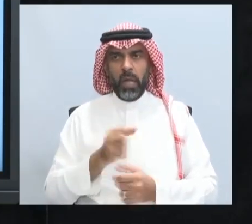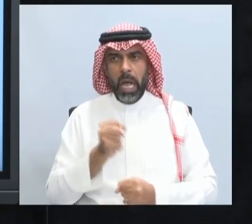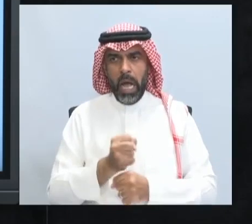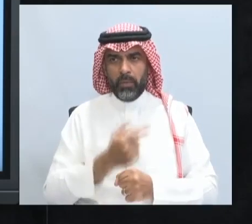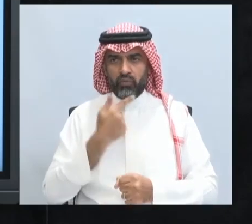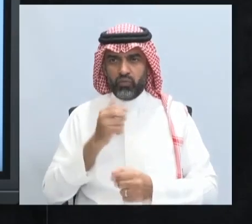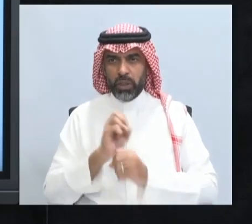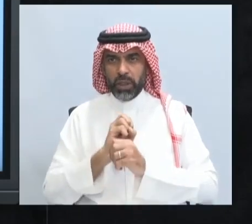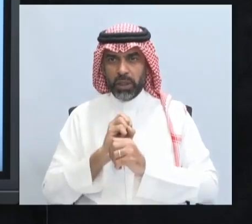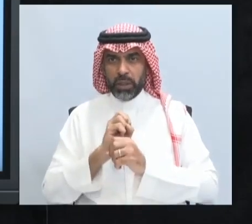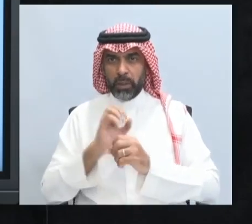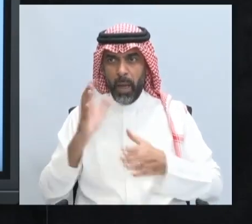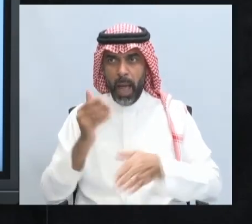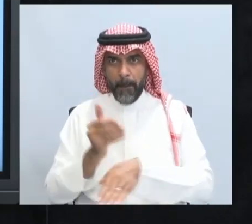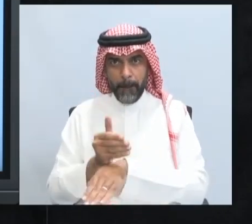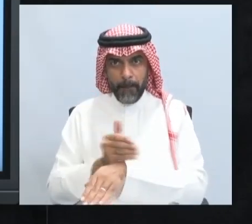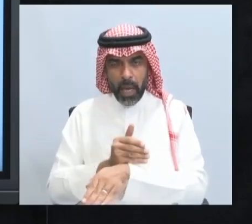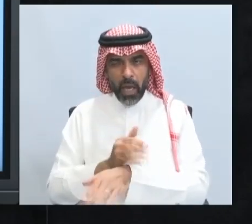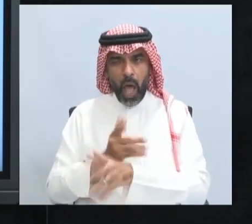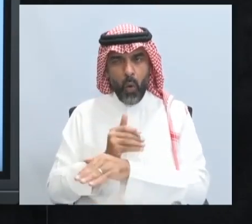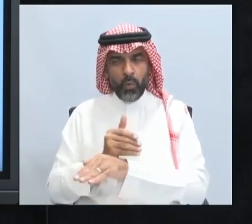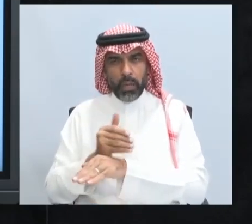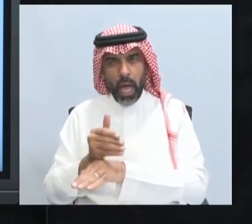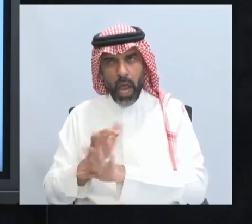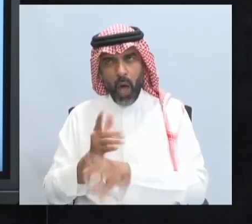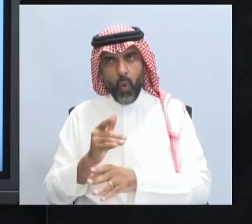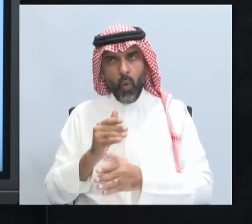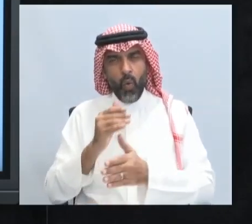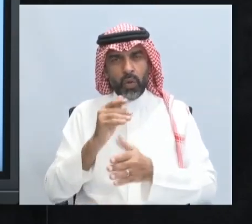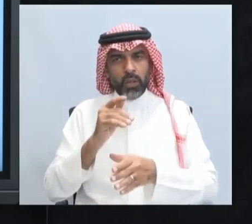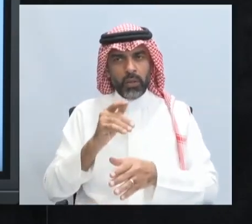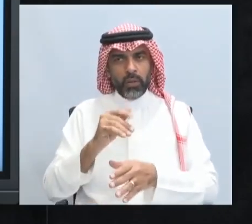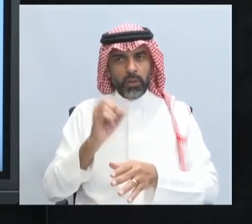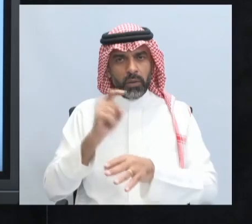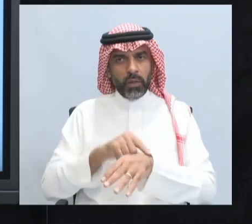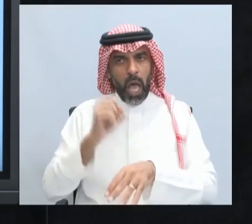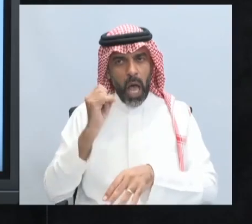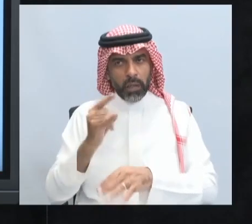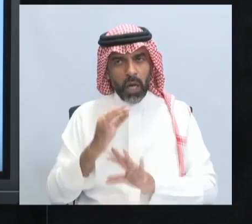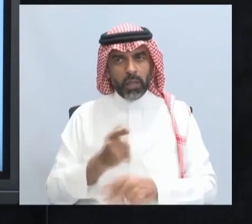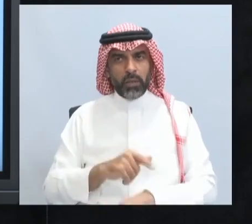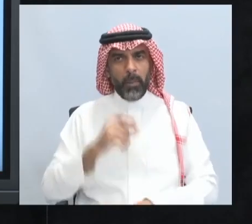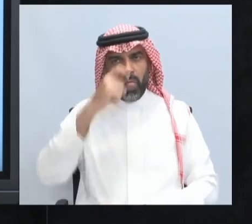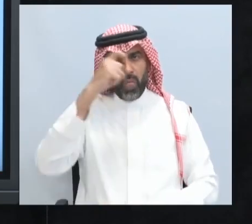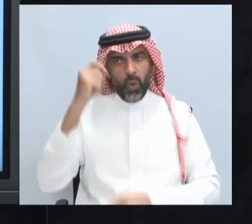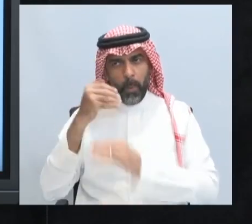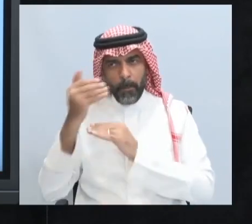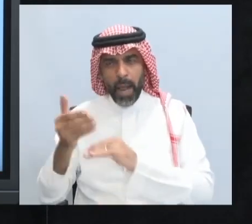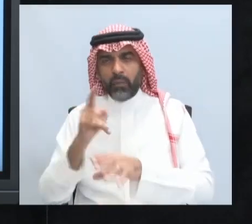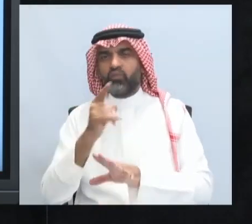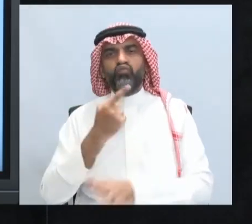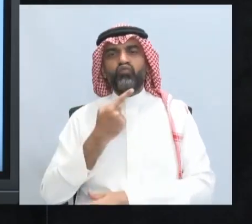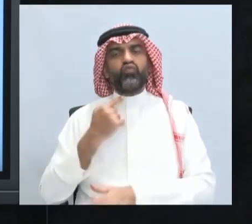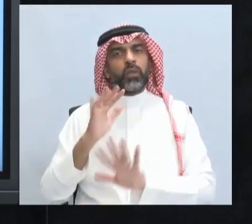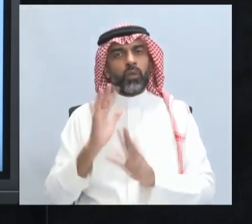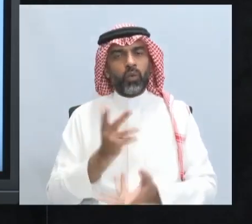مثلا ما بعد او الاجتماعات تكون ما بعد منتصف العمل او في الساعات الاخيره اذا كل مدير له طريقه في العمل